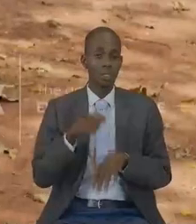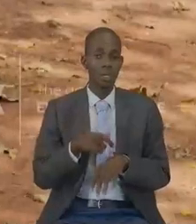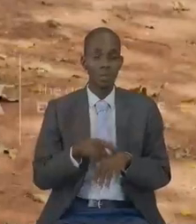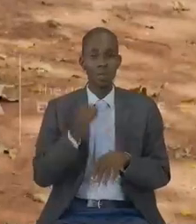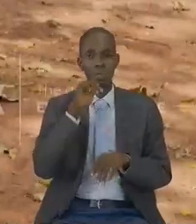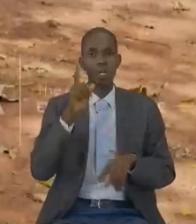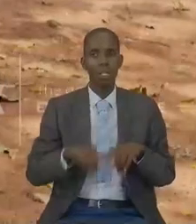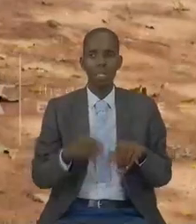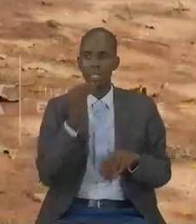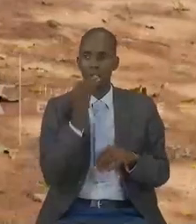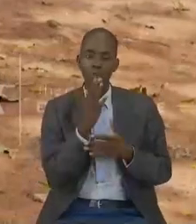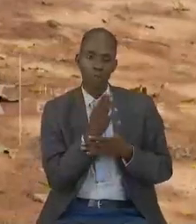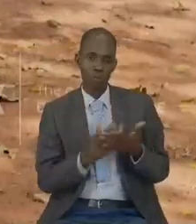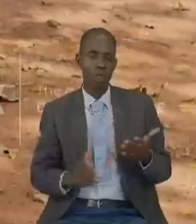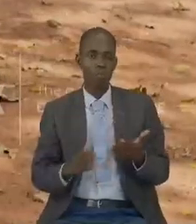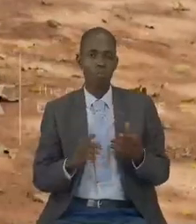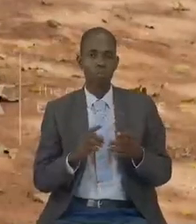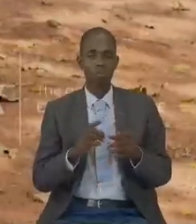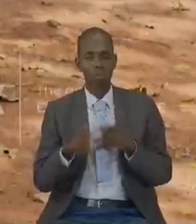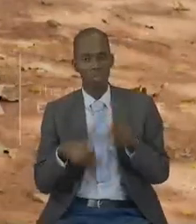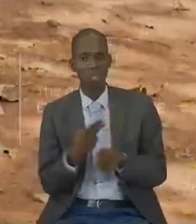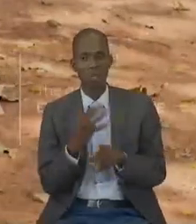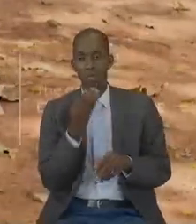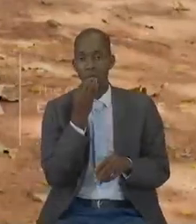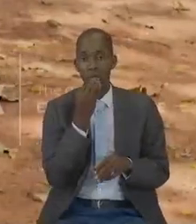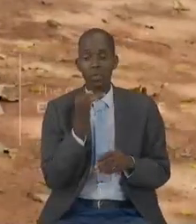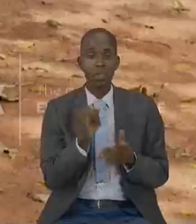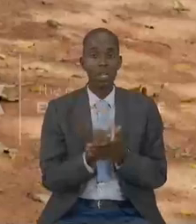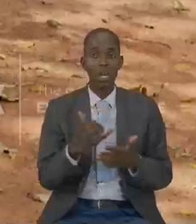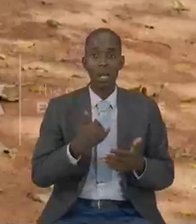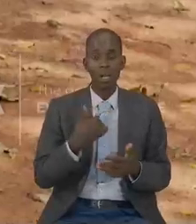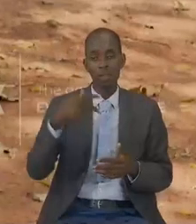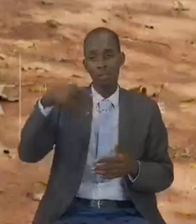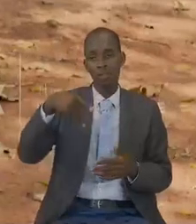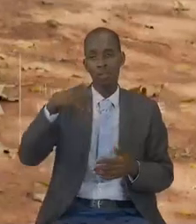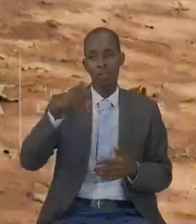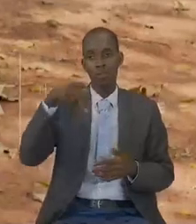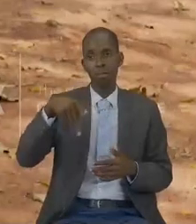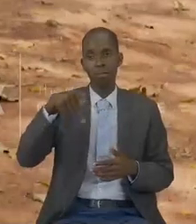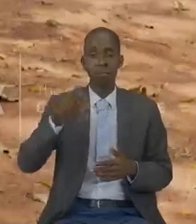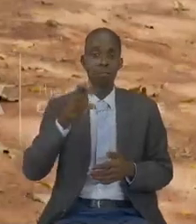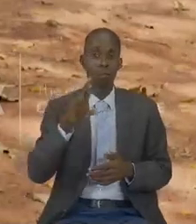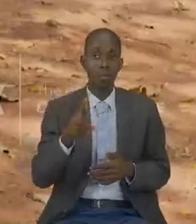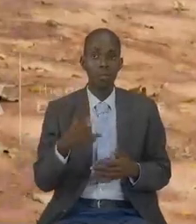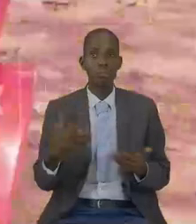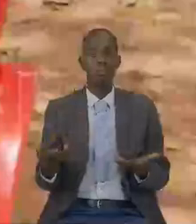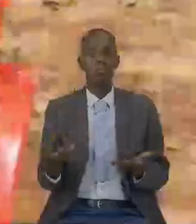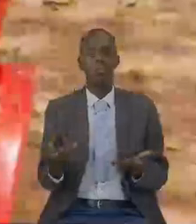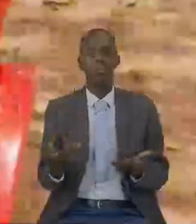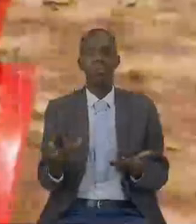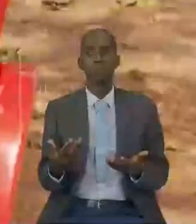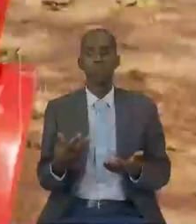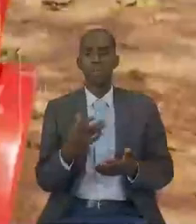période, je ne pouvais plus. Il y a des fruits, des repas que je ne pouvais pas manger. Surtout quand il y a du piment dedans.